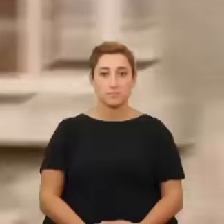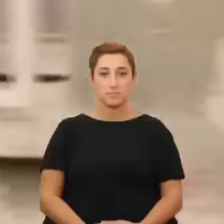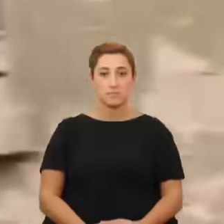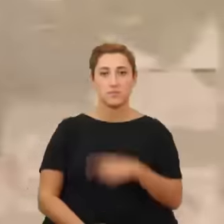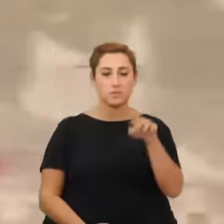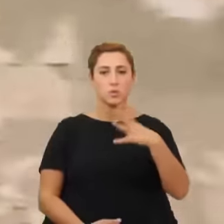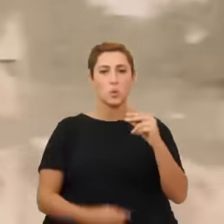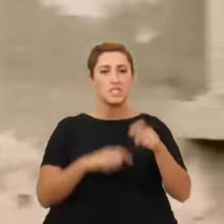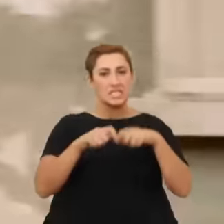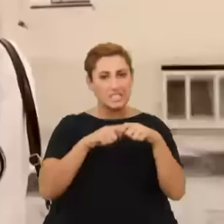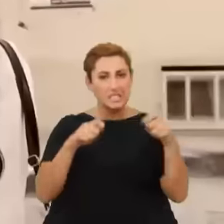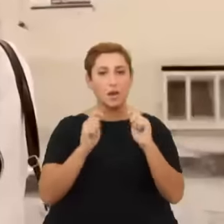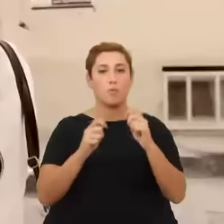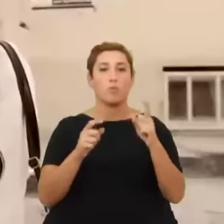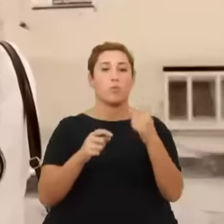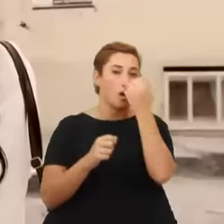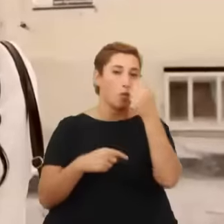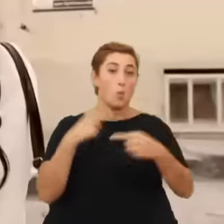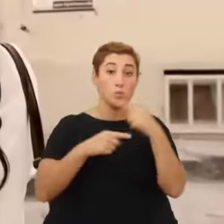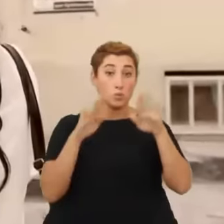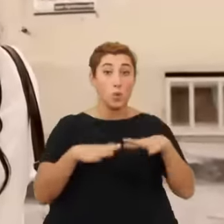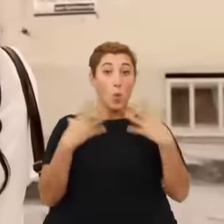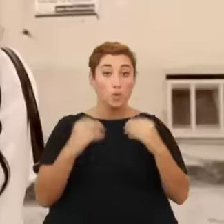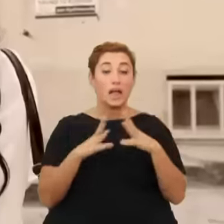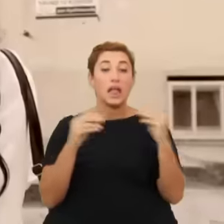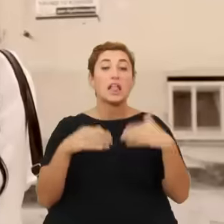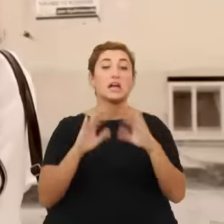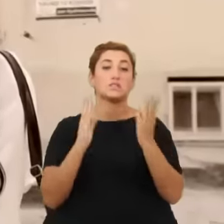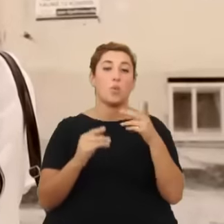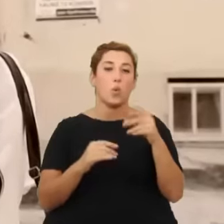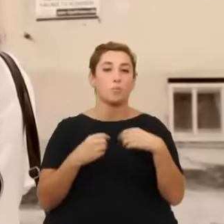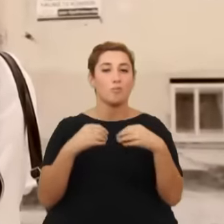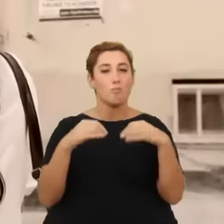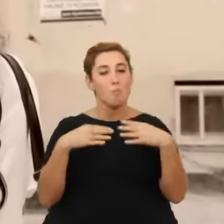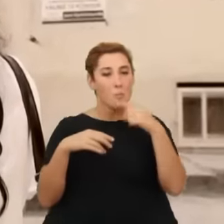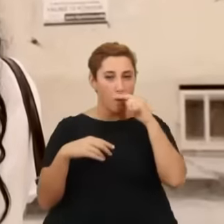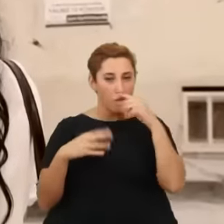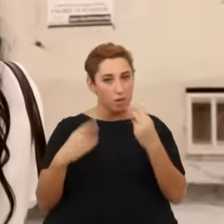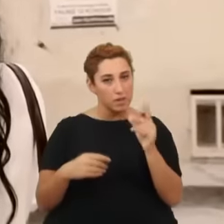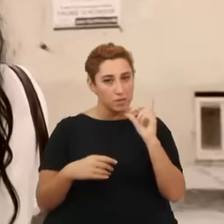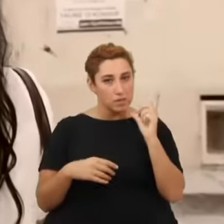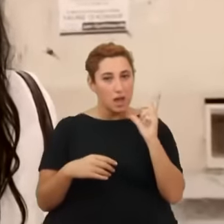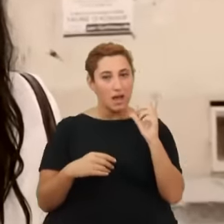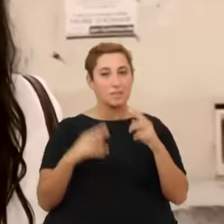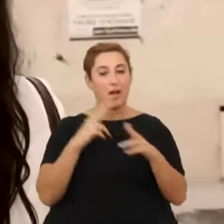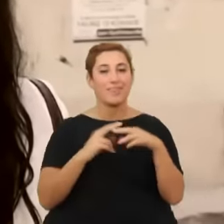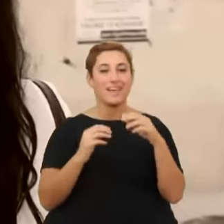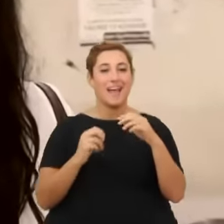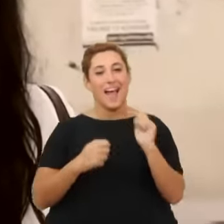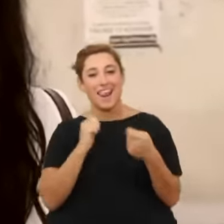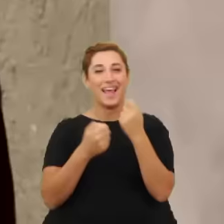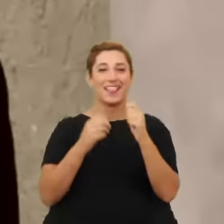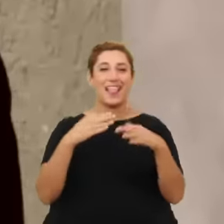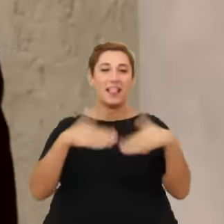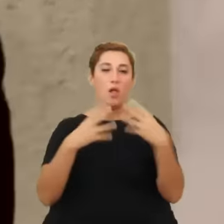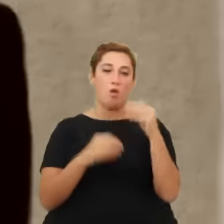Siz bunu çok sıkmışsınız ya. Burada kan dolaşımı durursa iyileşmez. Bunu böyle gevşek bırakacaksın. Ani hareketleri engellesin